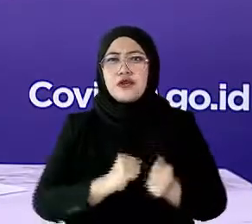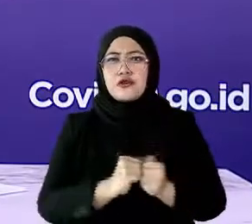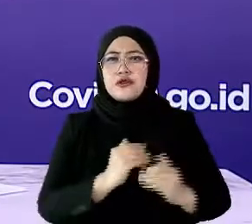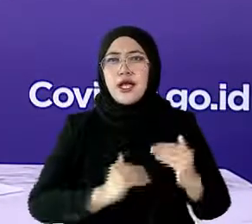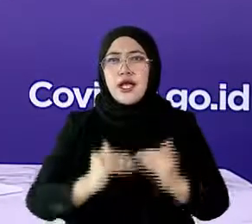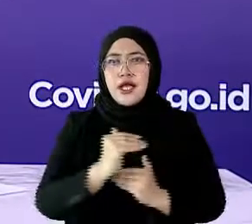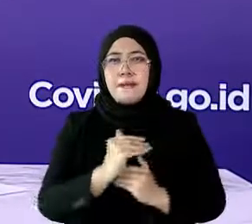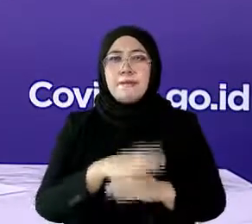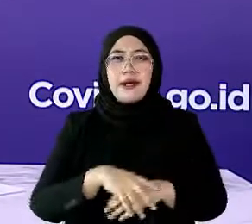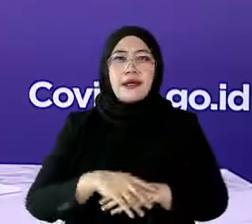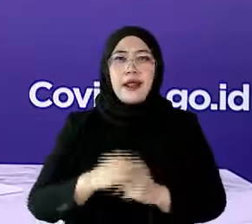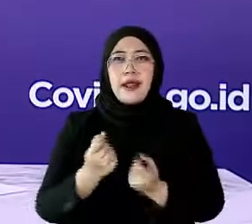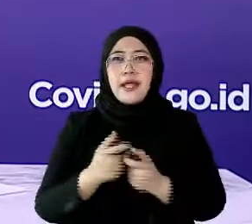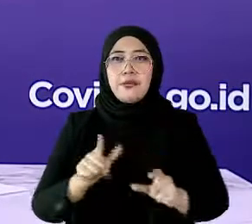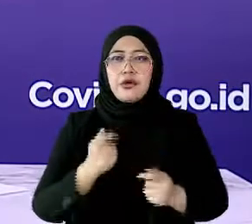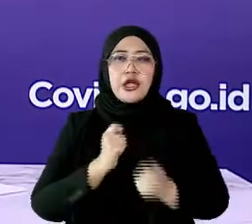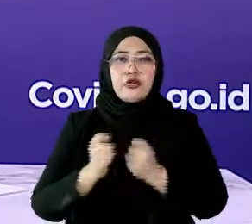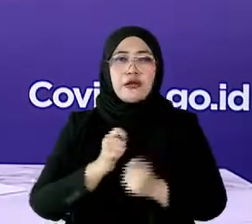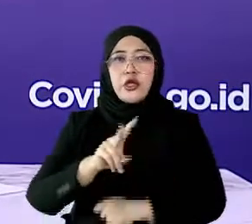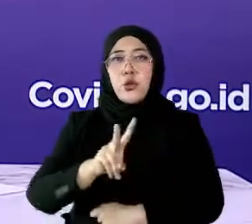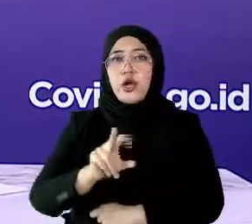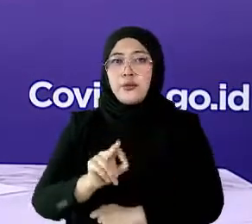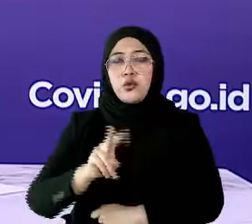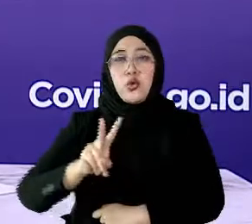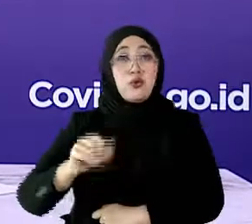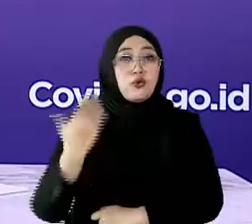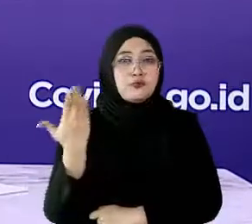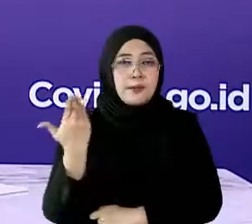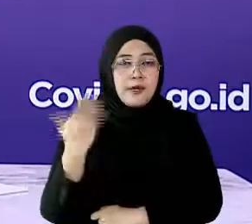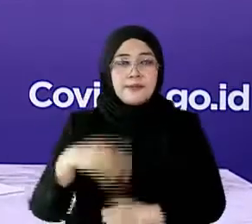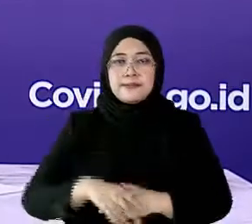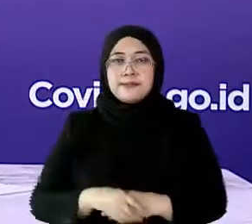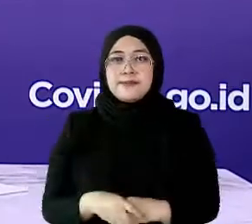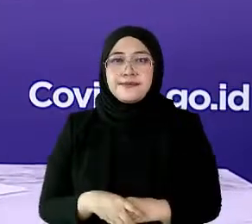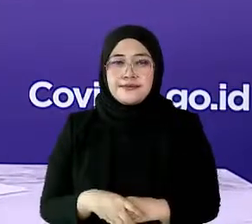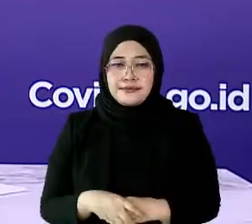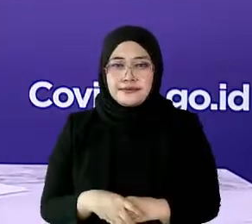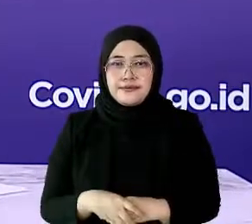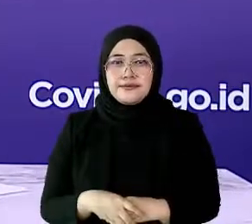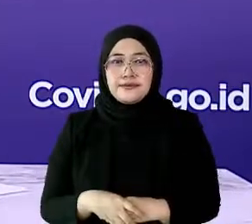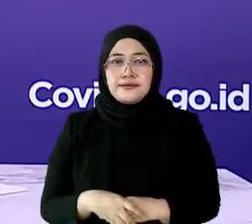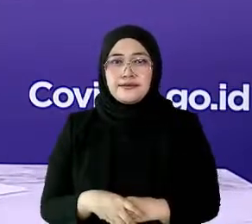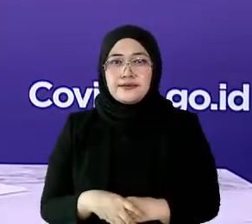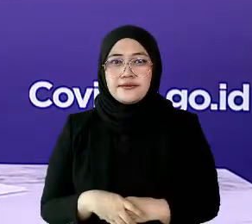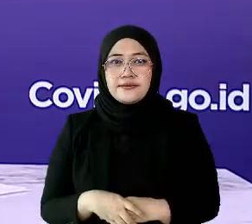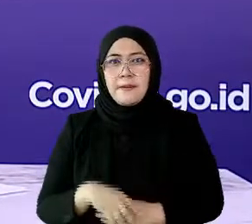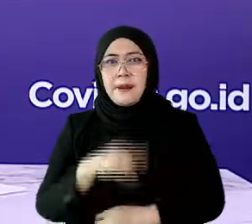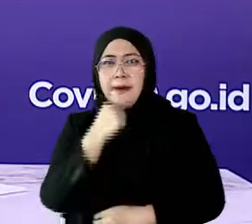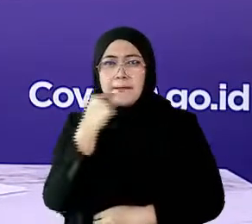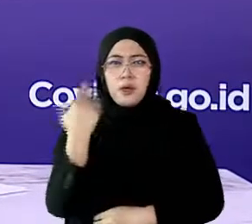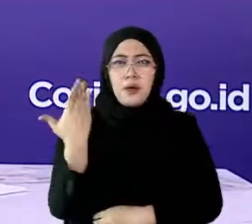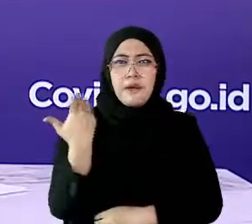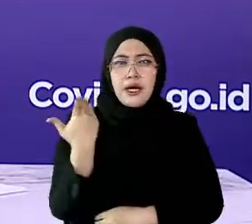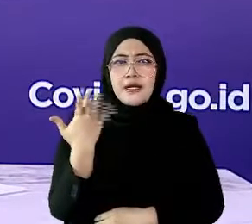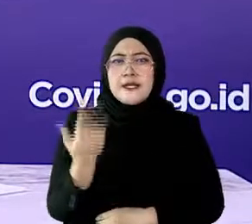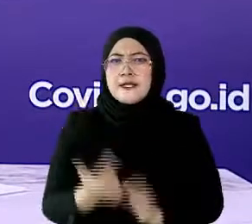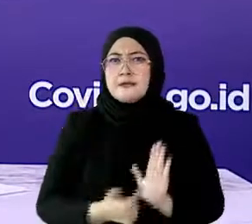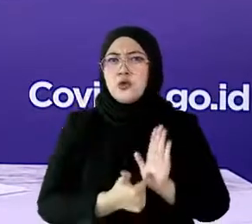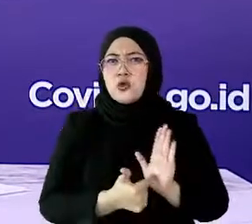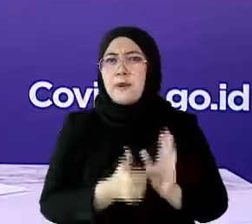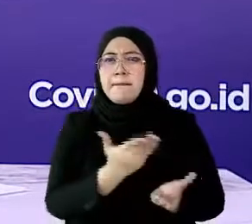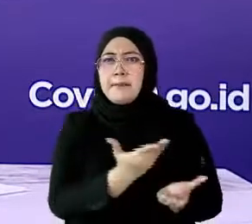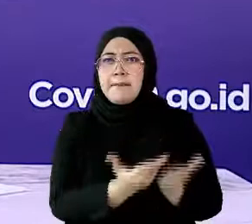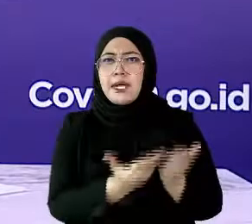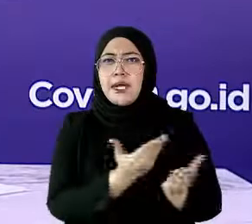pada Idul Fitri tahun 2020 lalu jika pada minggu lalu saya menyampaikan